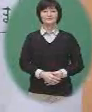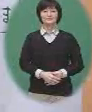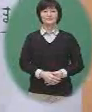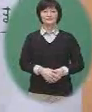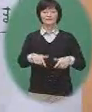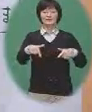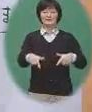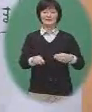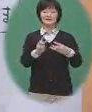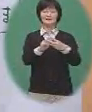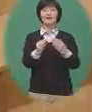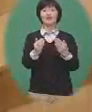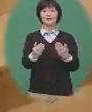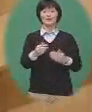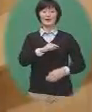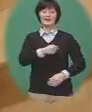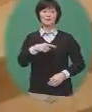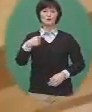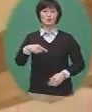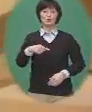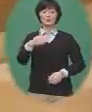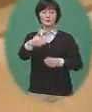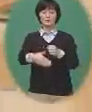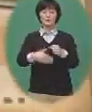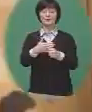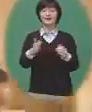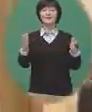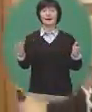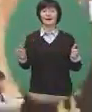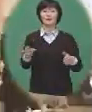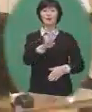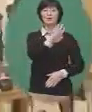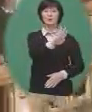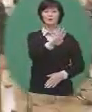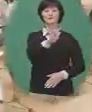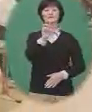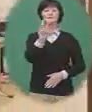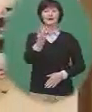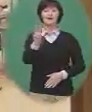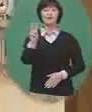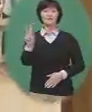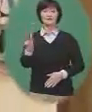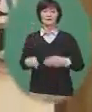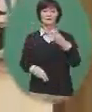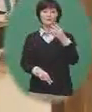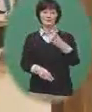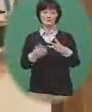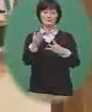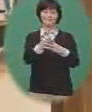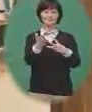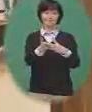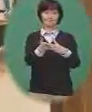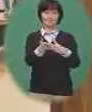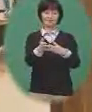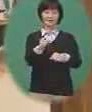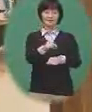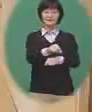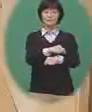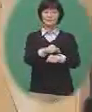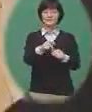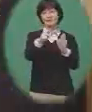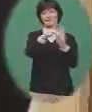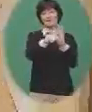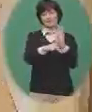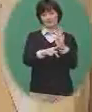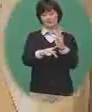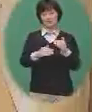西田学園は義務教育9年間を4、3、2の3つに区切るなど、特色あるカ